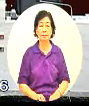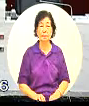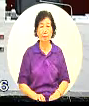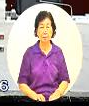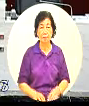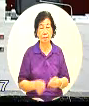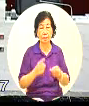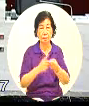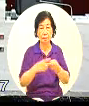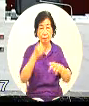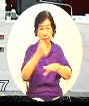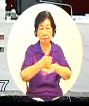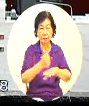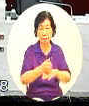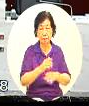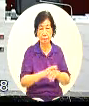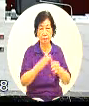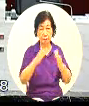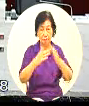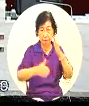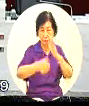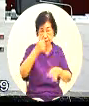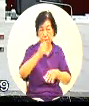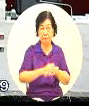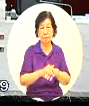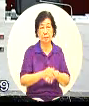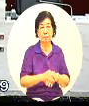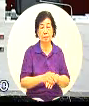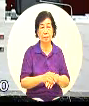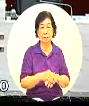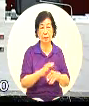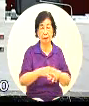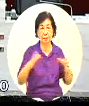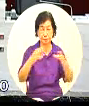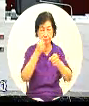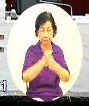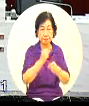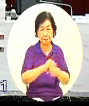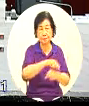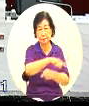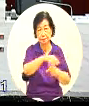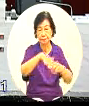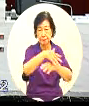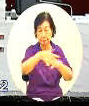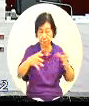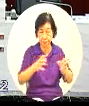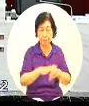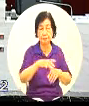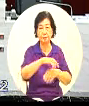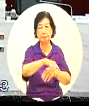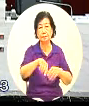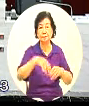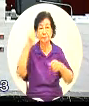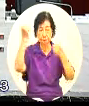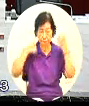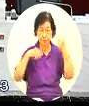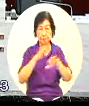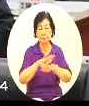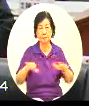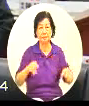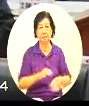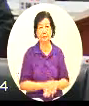主席、市长，咱所有市头的大家早安吼。本席真欢喜